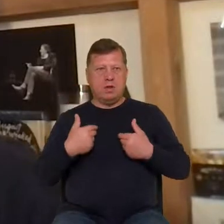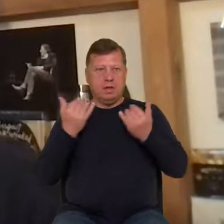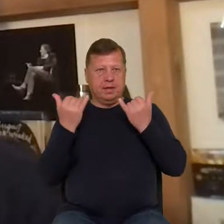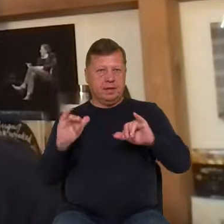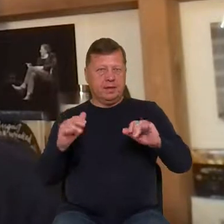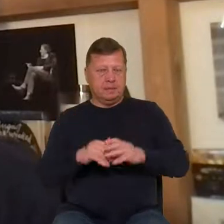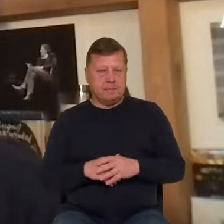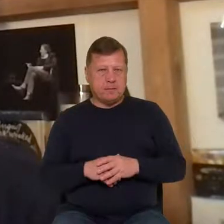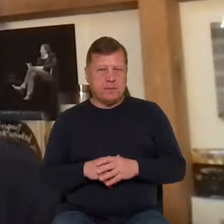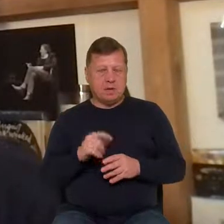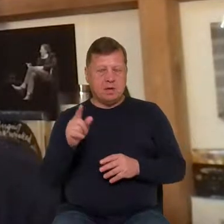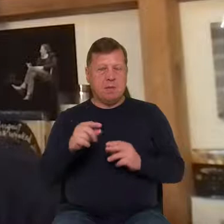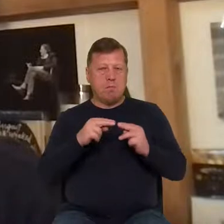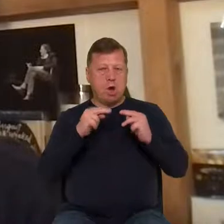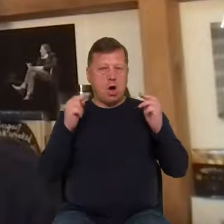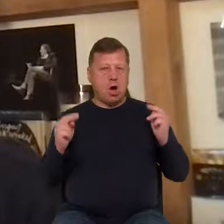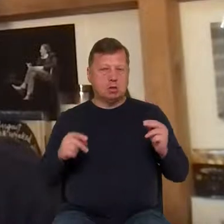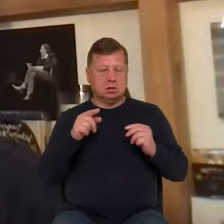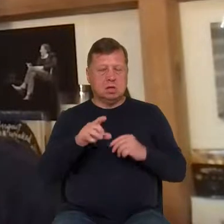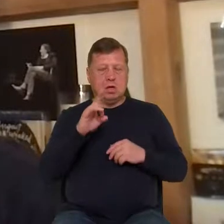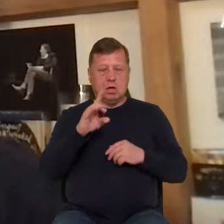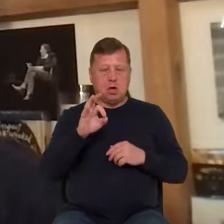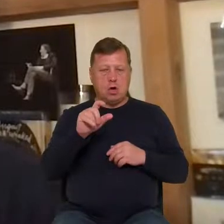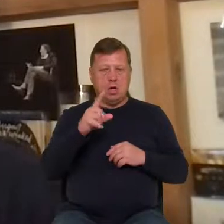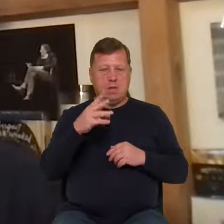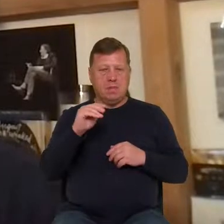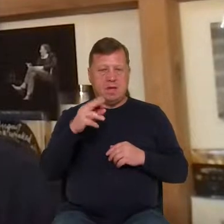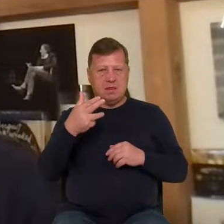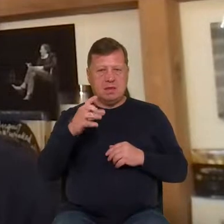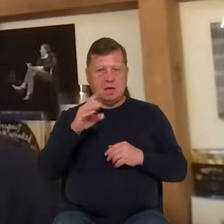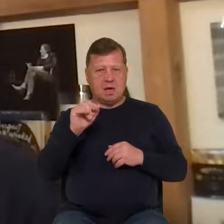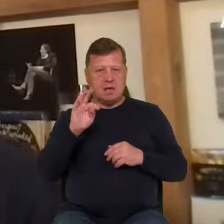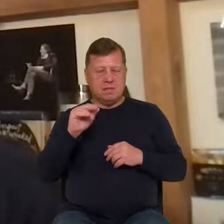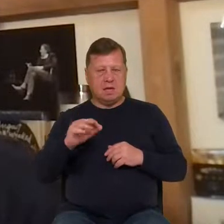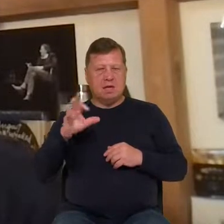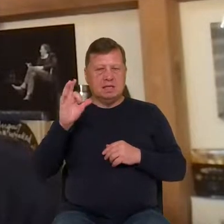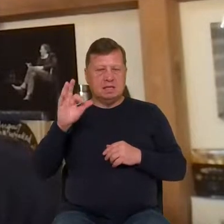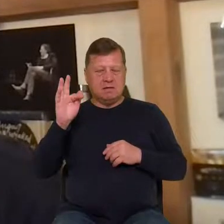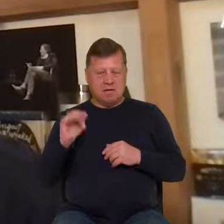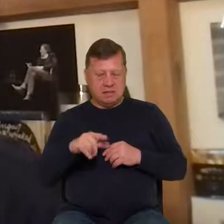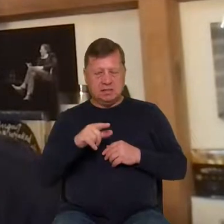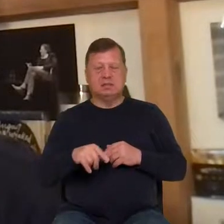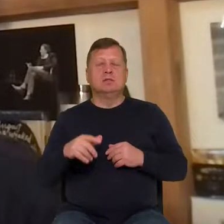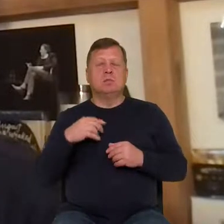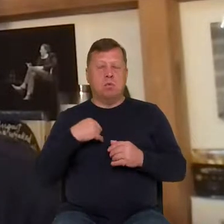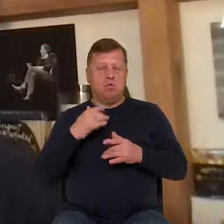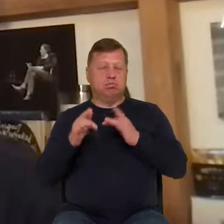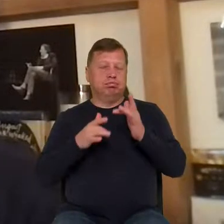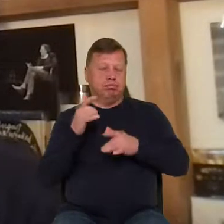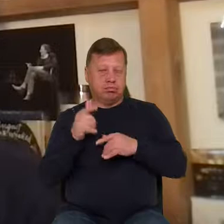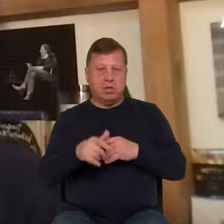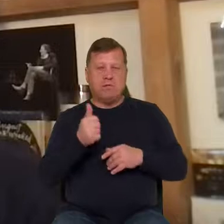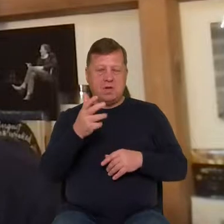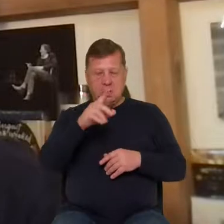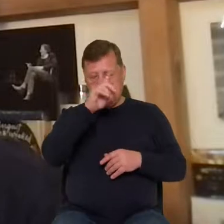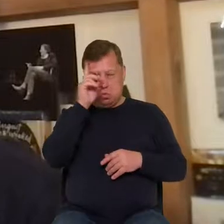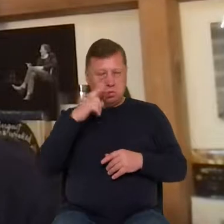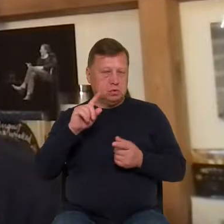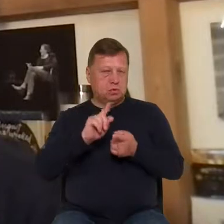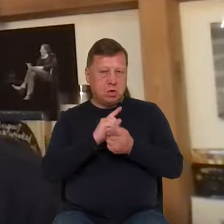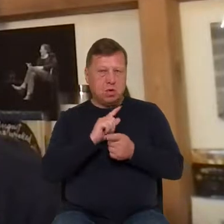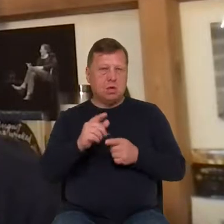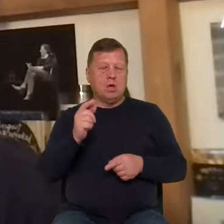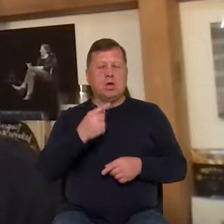Przyjechałem przez most Golden Gate w San Francisco i tam spotkałem bardzo wielu ludzi, miałem różne przygody, praktycznie co noc